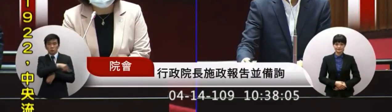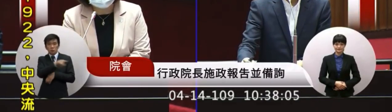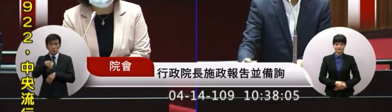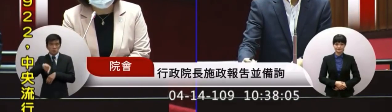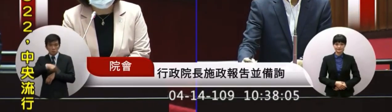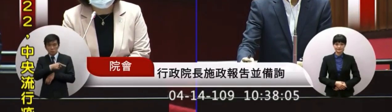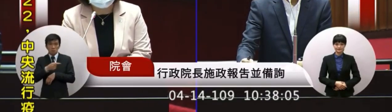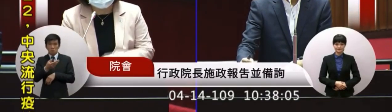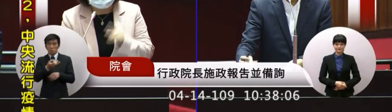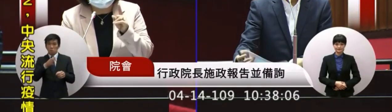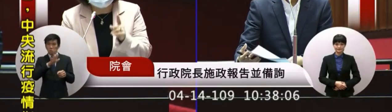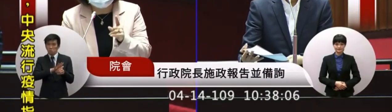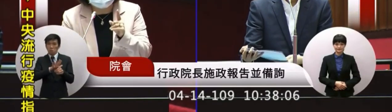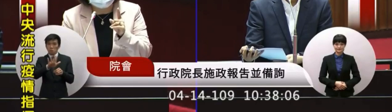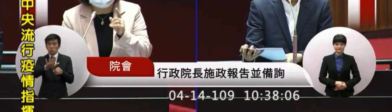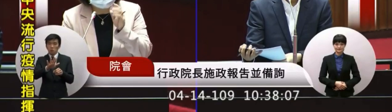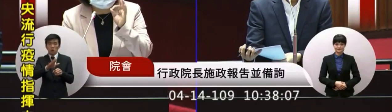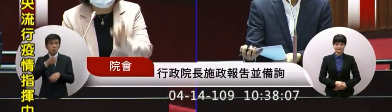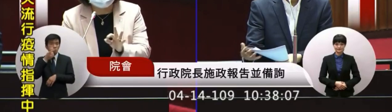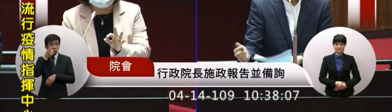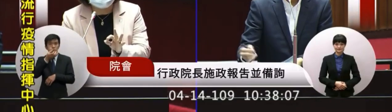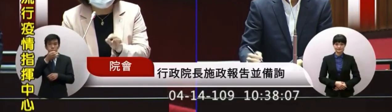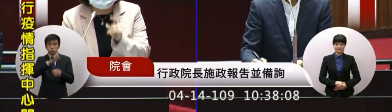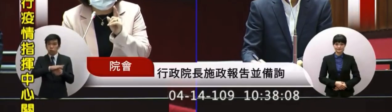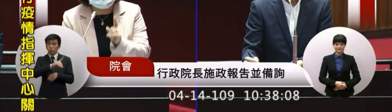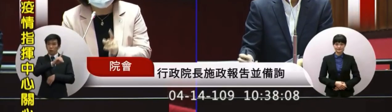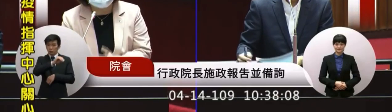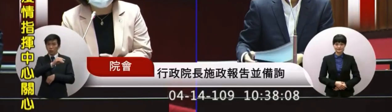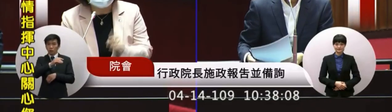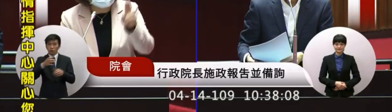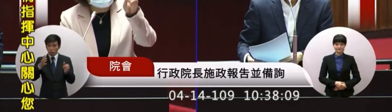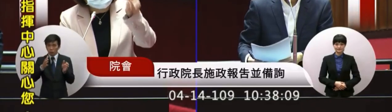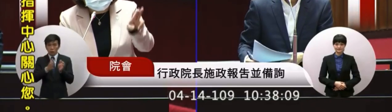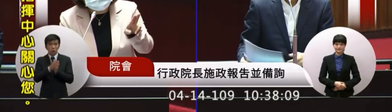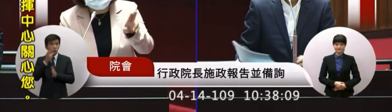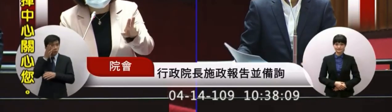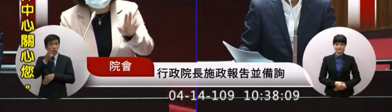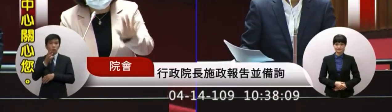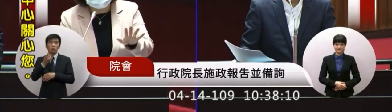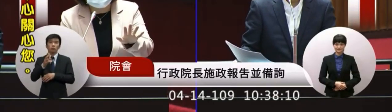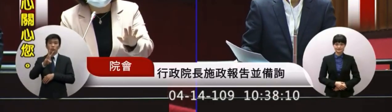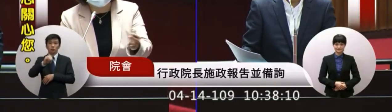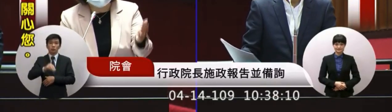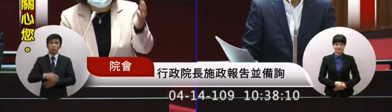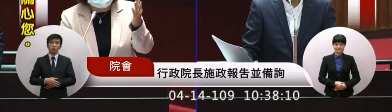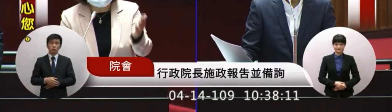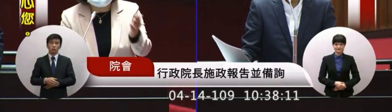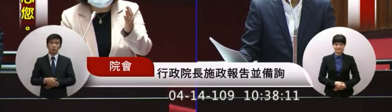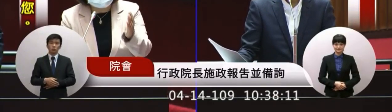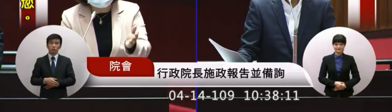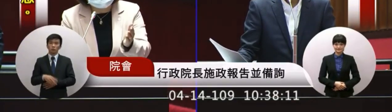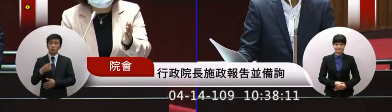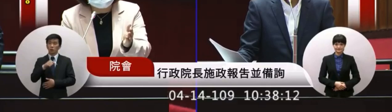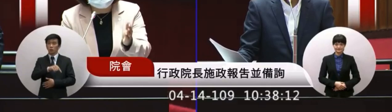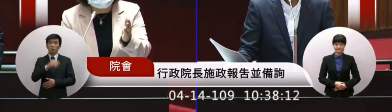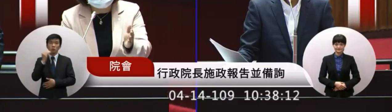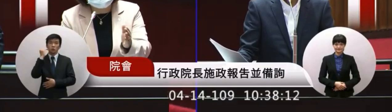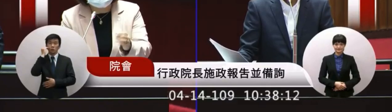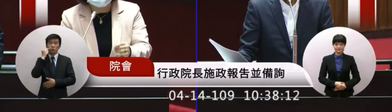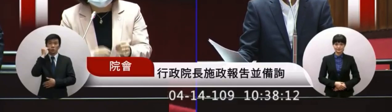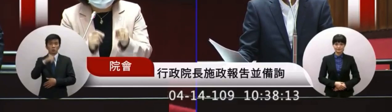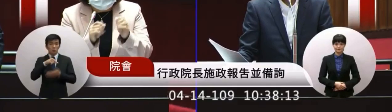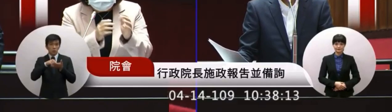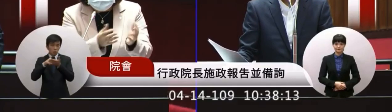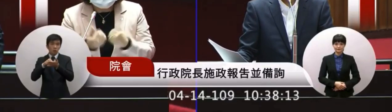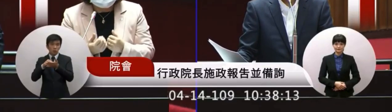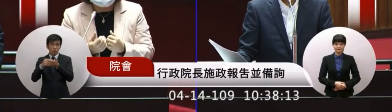他现金的一个补贴，一个月10,000是30,000块，那我们是一次发，那这预算只要过哈，他们直接向职业工会申